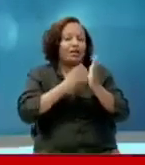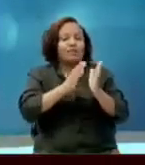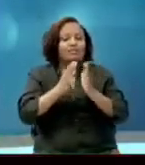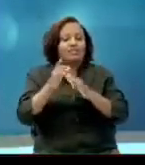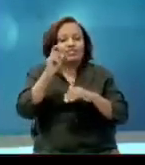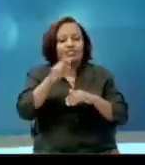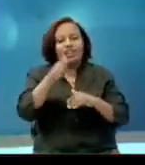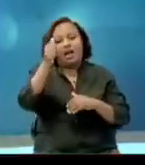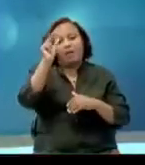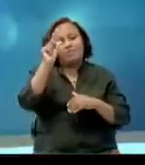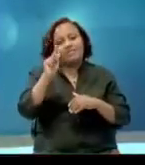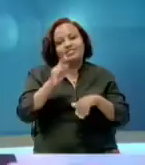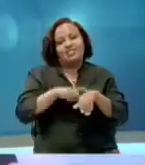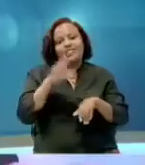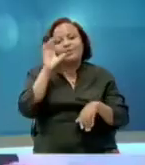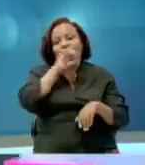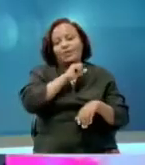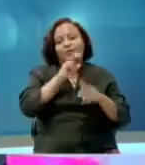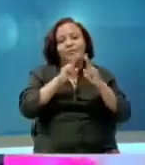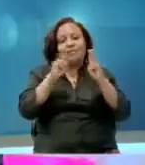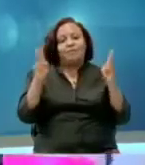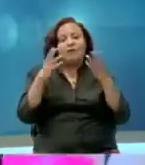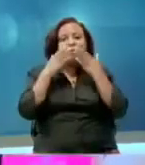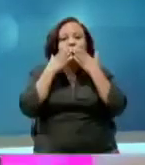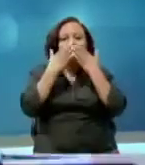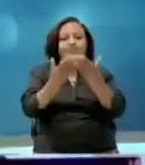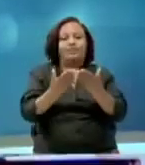ነው እሺ አብን ሰዓታችሁን አጠናቀቃችኋል እጅግ በጣም